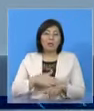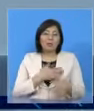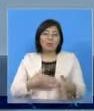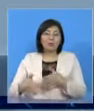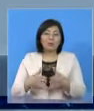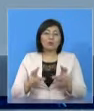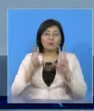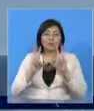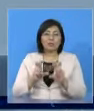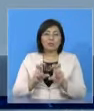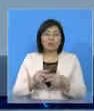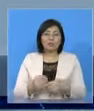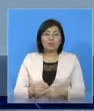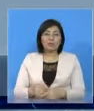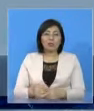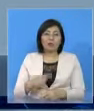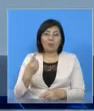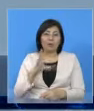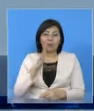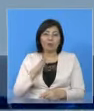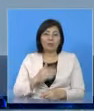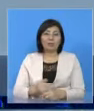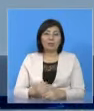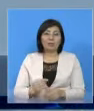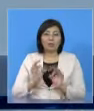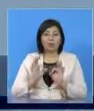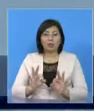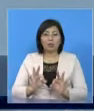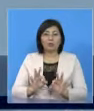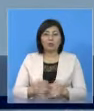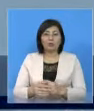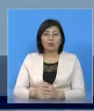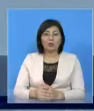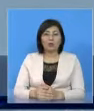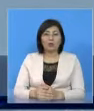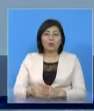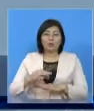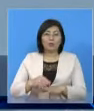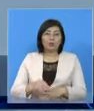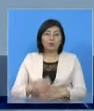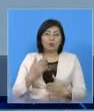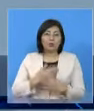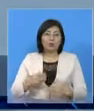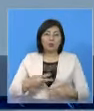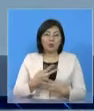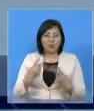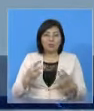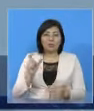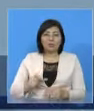номинациясында ол бір уақыт аралығында тұрақты түрде өтеусіз көмек көрсеткен жандарға арналған.